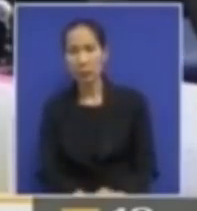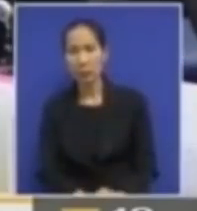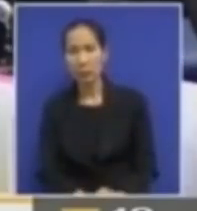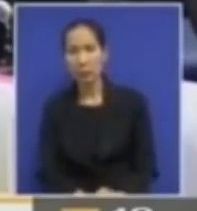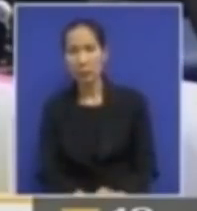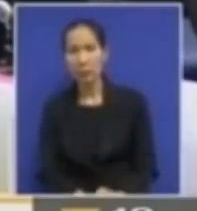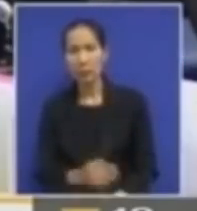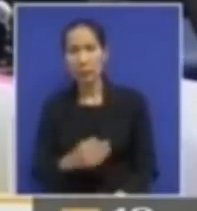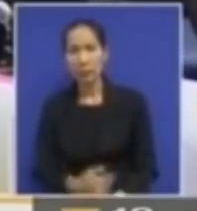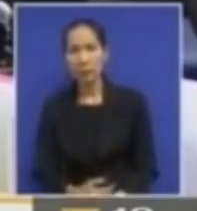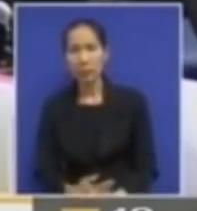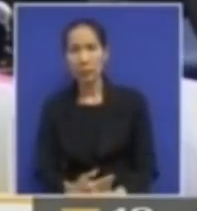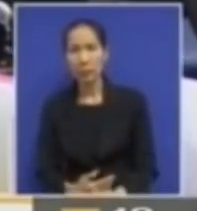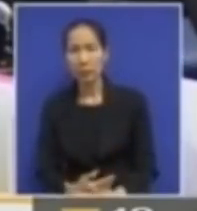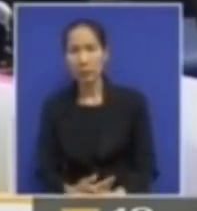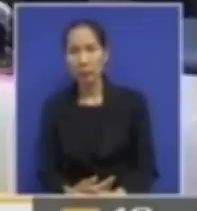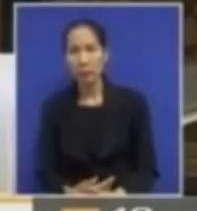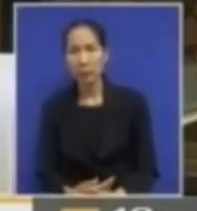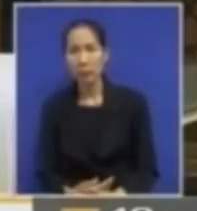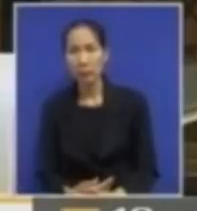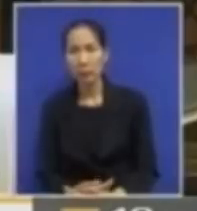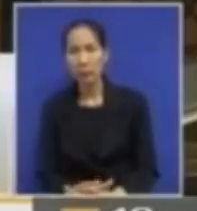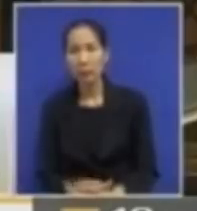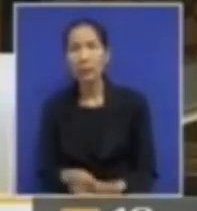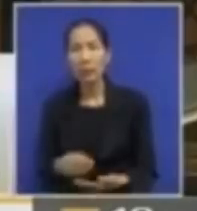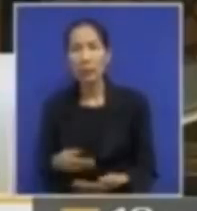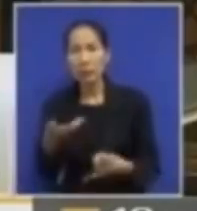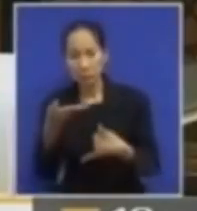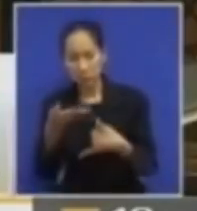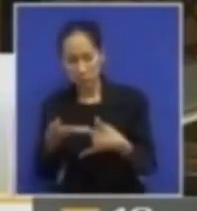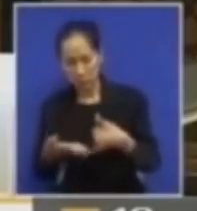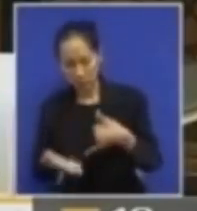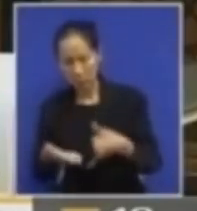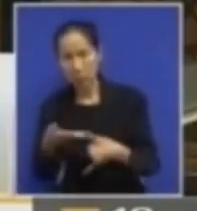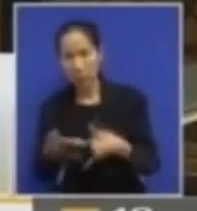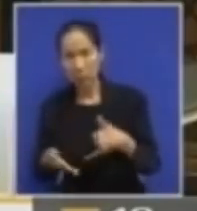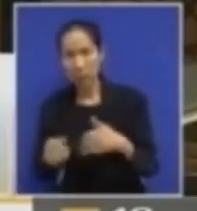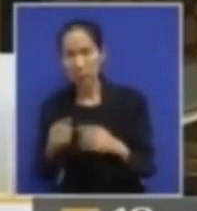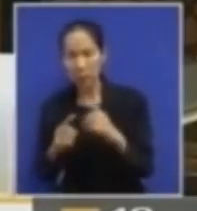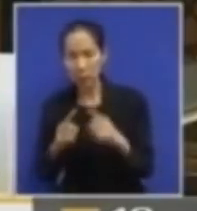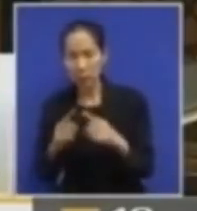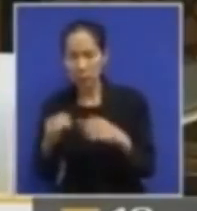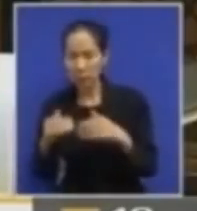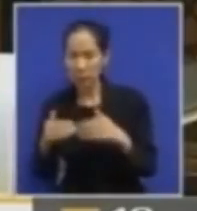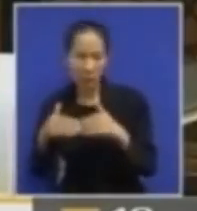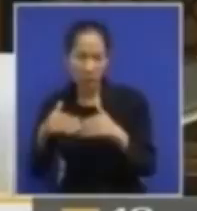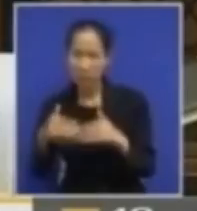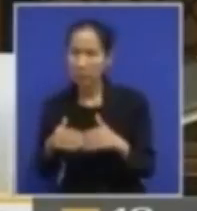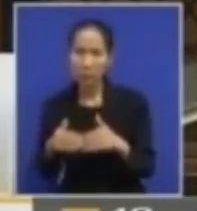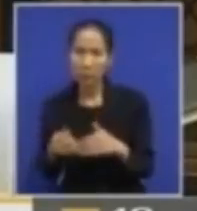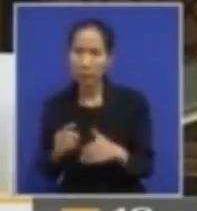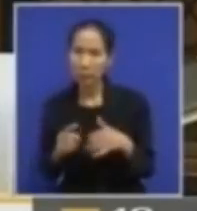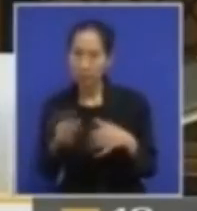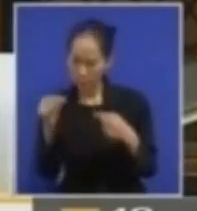องค์พระมหากษัตริย ์ ละเมิดไม่ได ้อยู่นอกคุณสมบัติแล้วครับ เป็นความต่อเนื่องครับท่านประธานที่จะกราบเรียนท่านประธานว่าถ้าอย่